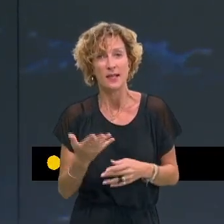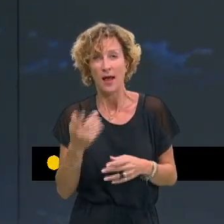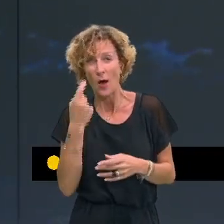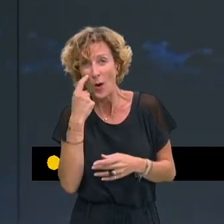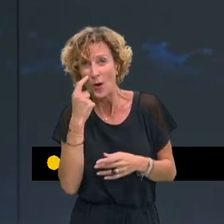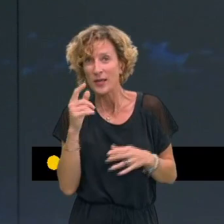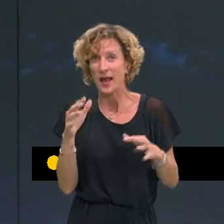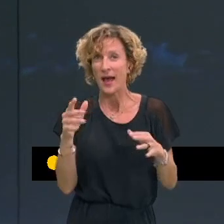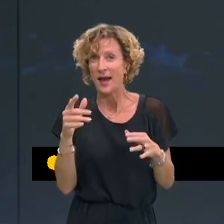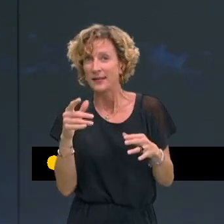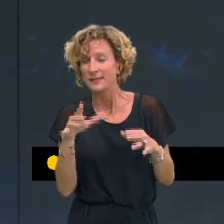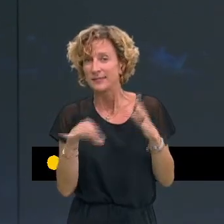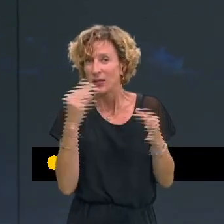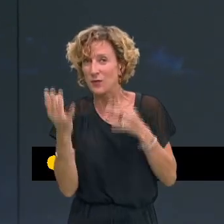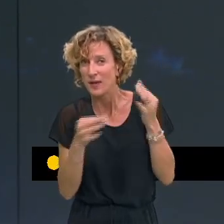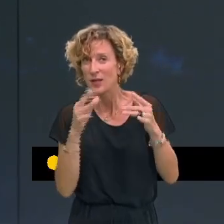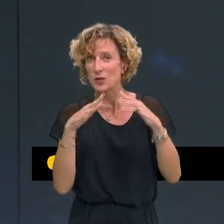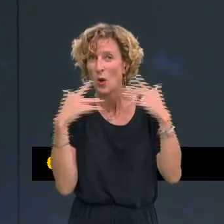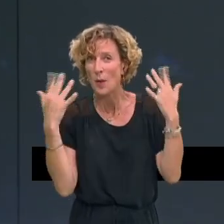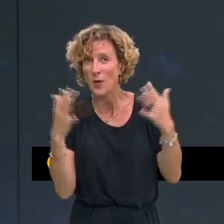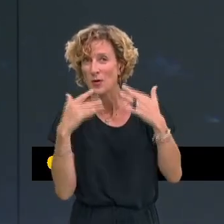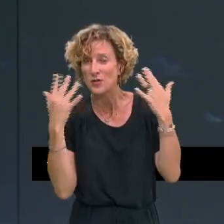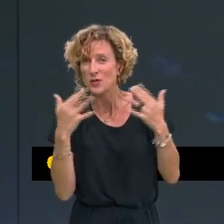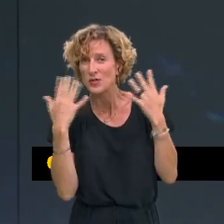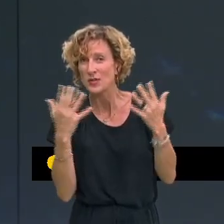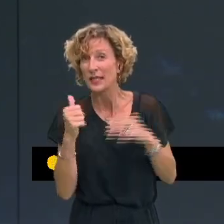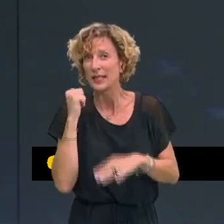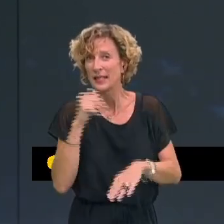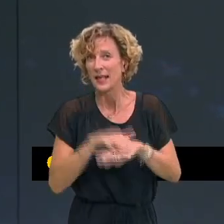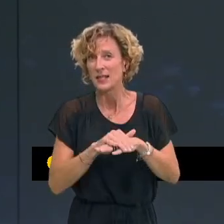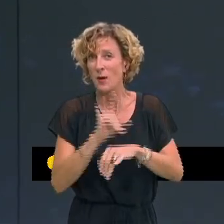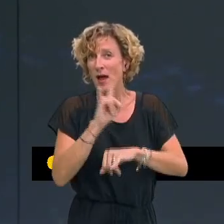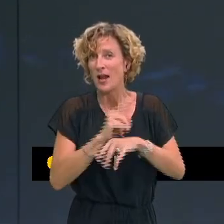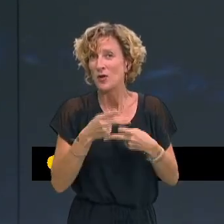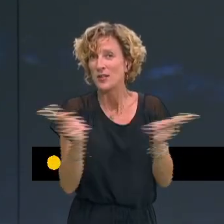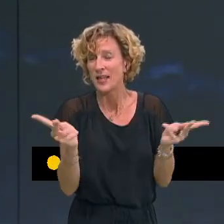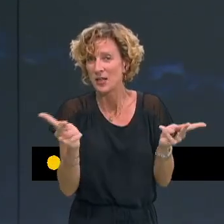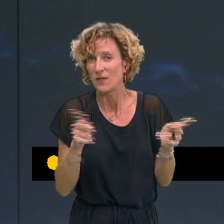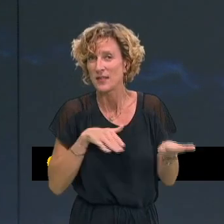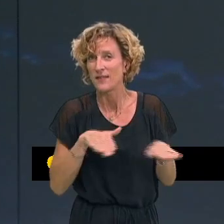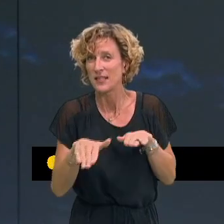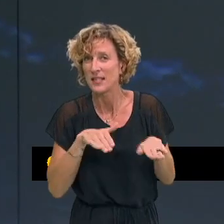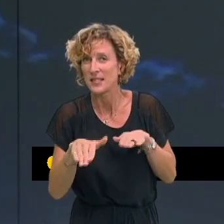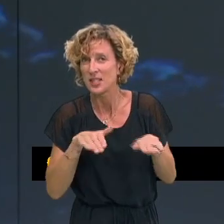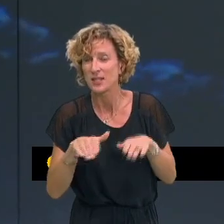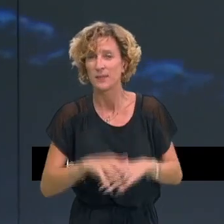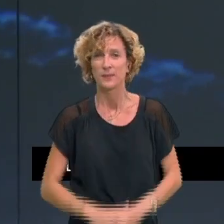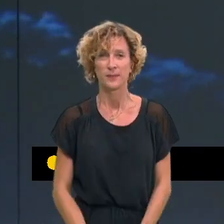des Électropicales hier soir dans le patio de l'hôtel de ville de Saint-Denis avec des DJ comme DJ Dan, Alexandra Pêche y